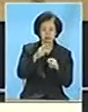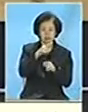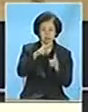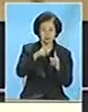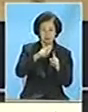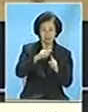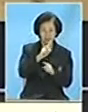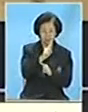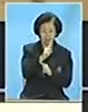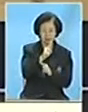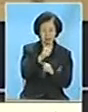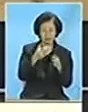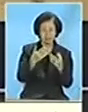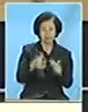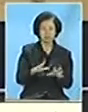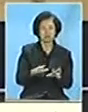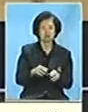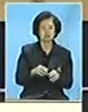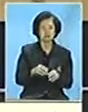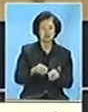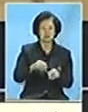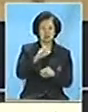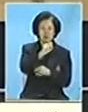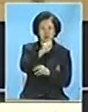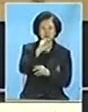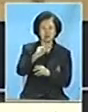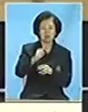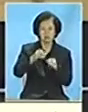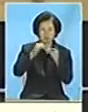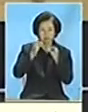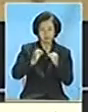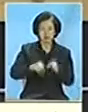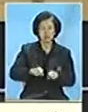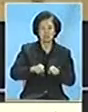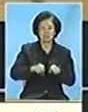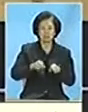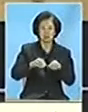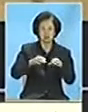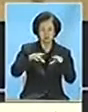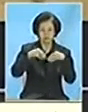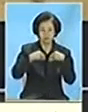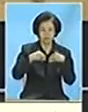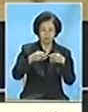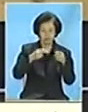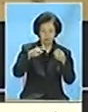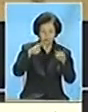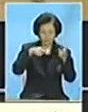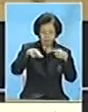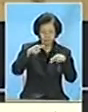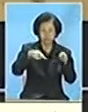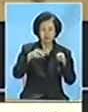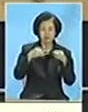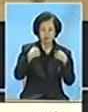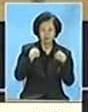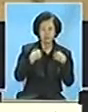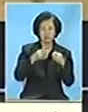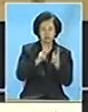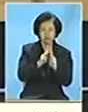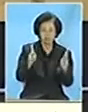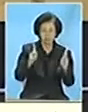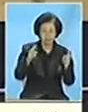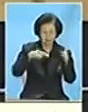บับที่พ.ศ.ซึ่งสภาผู้แทนราษฎรลงมติเห็นชอบแล้วไว้พิจารณาและมีมติตั้งคณะกรรมการวิสามัญพิจารณา